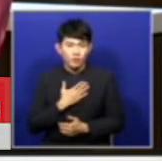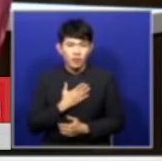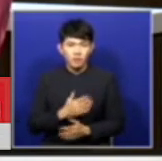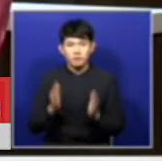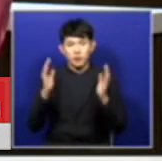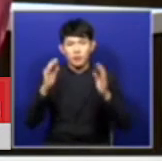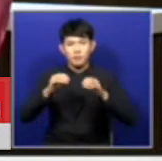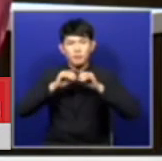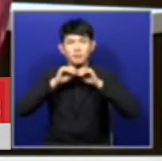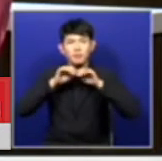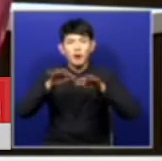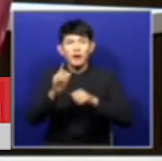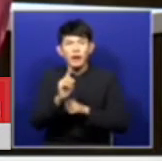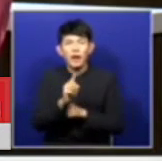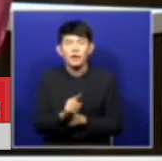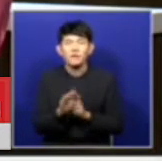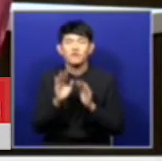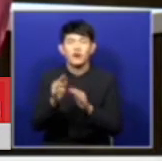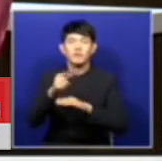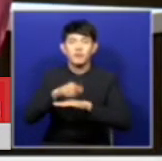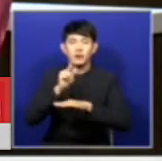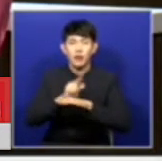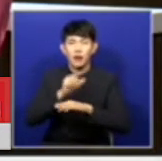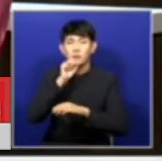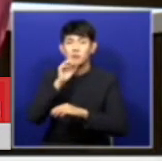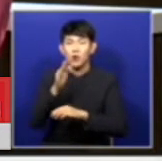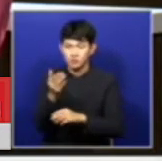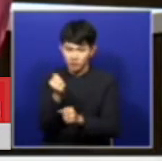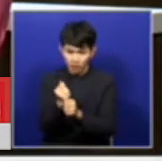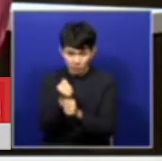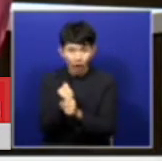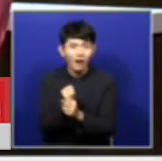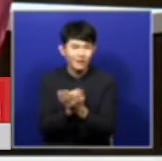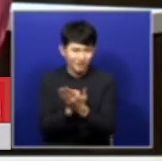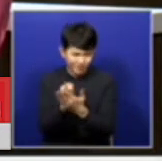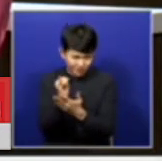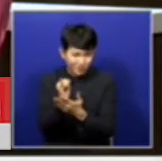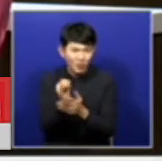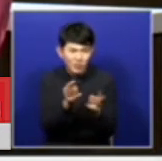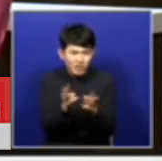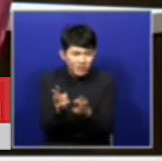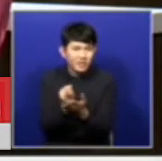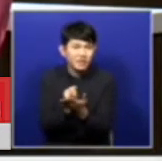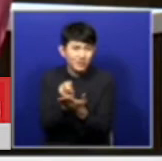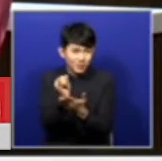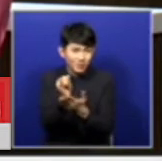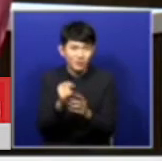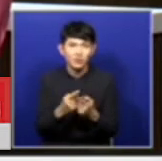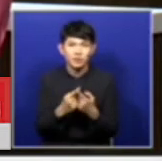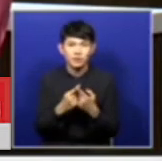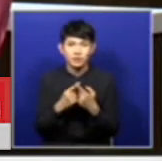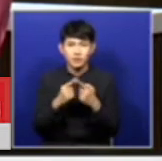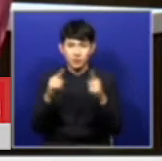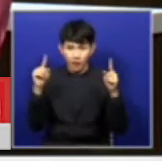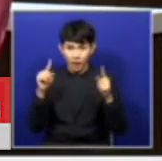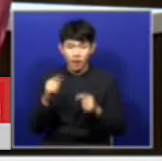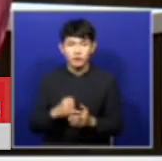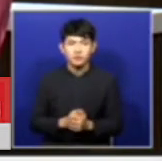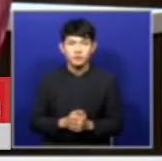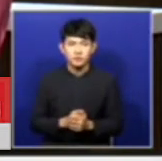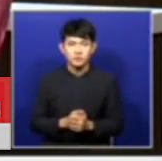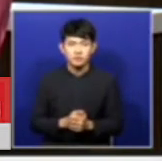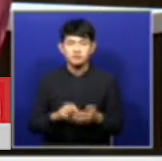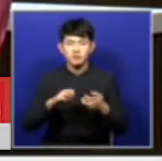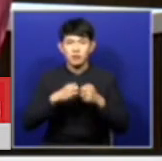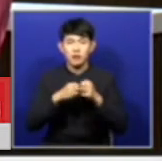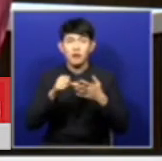านประธานผ่านไปยังท่านว่าสิ่งที่ท่านทำเนี่ยมาถูกทางแต่สิ่งหนึ่งซึ่งต้องใช้ในการแ